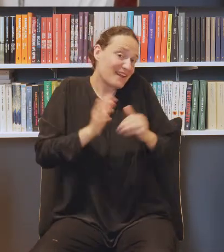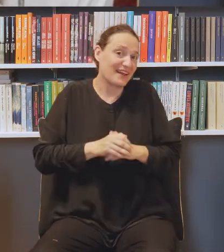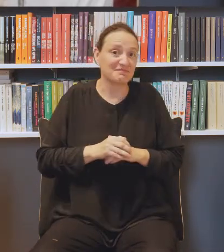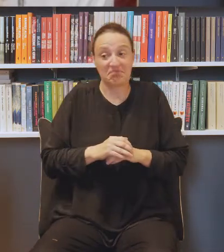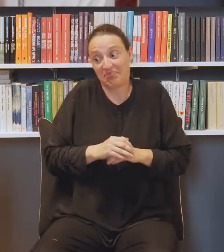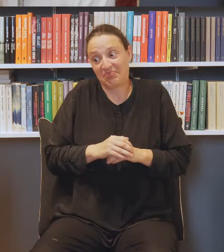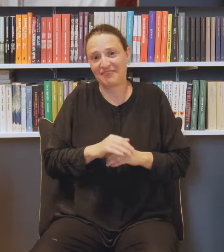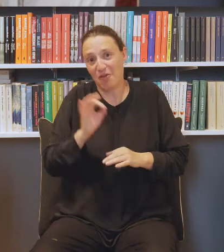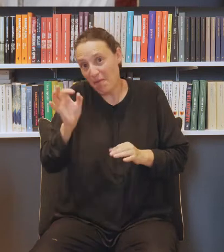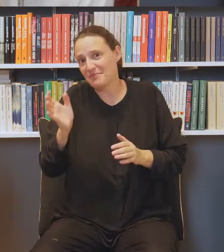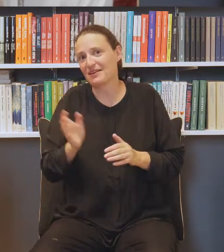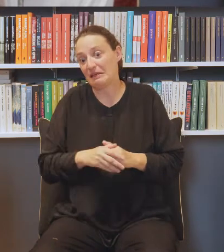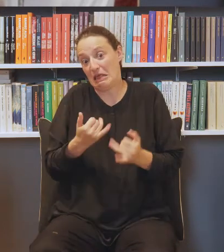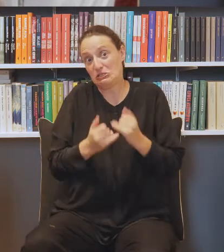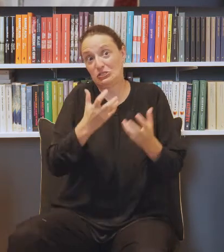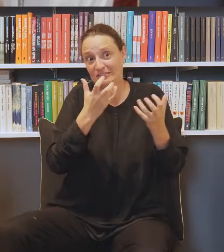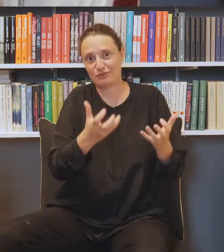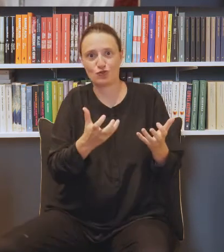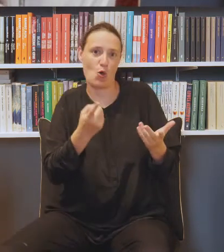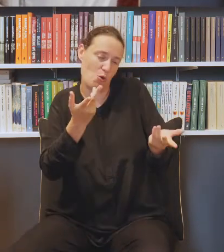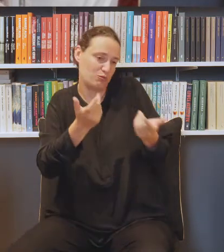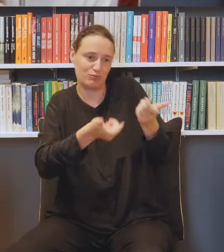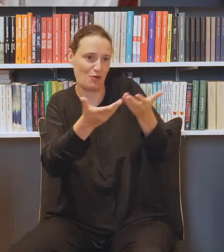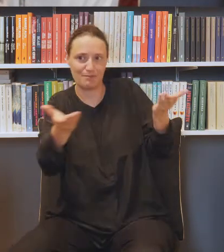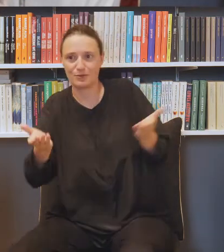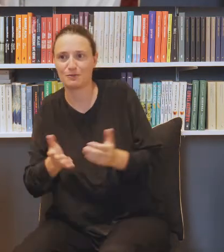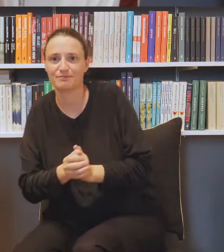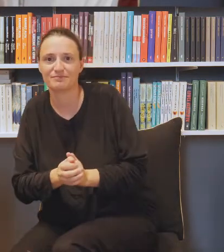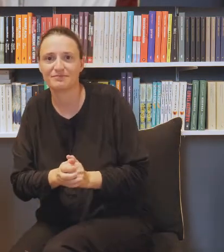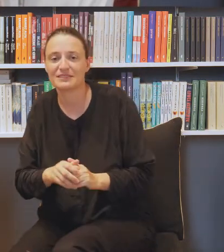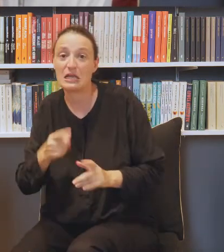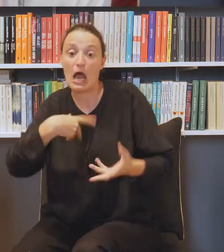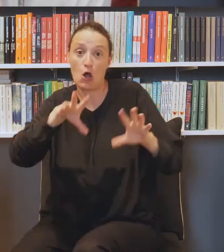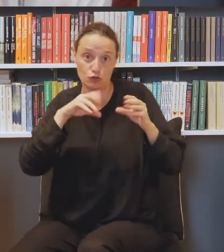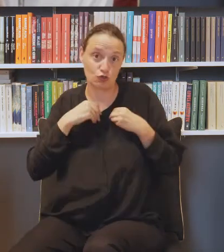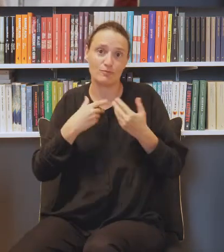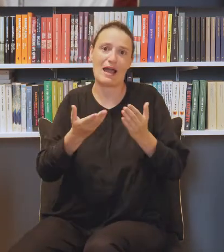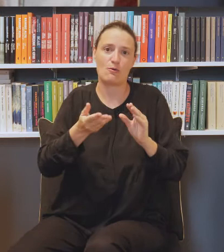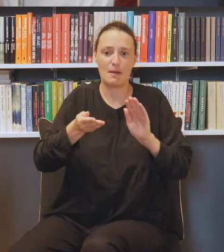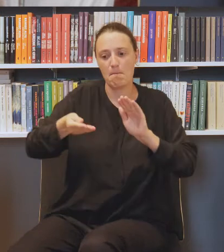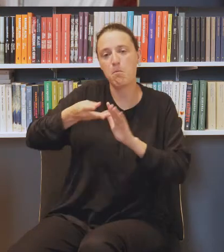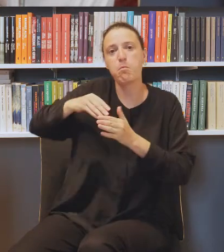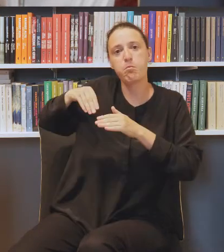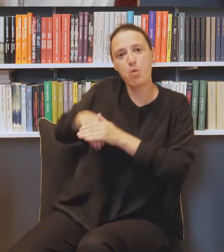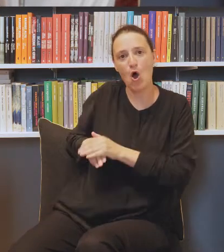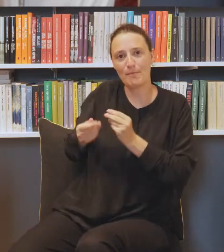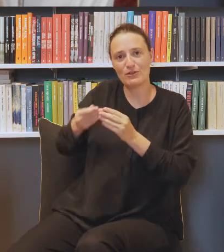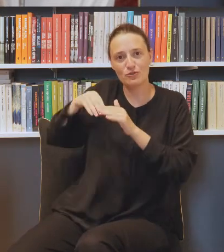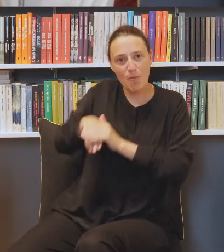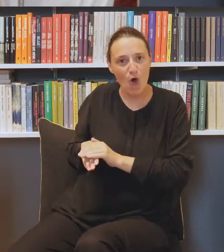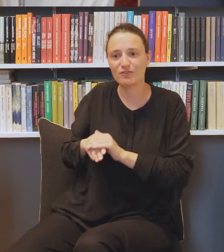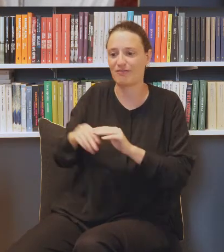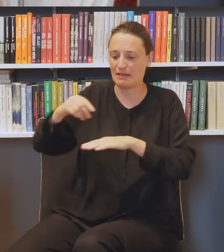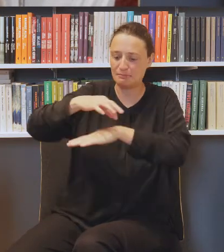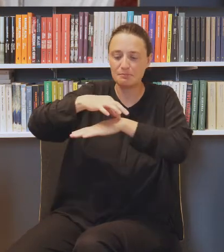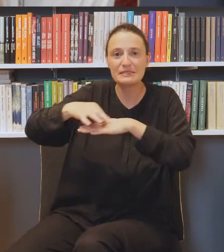A ja powiedziałem, że dobrze, no jak chcą, to niech tak robią. Dostałem gadżety, portfel z napisem Babianica, zegarek z napisem Babianica,